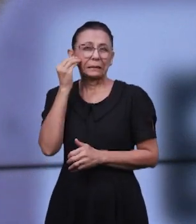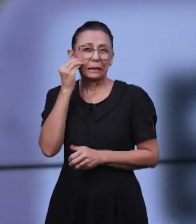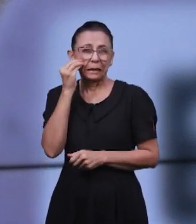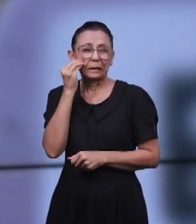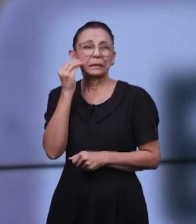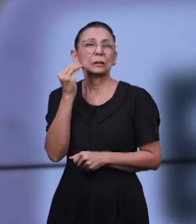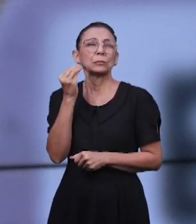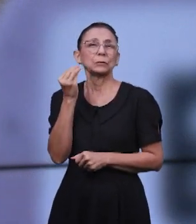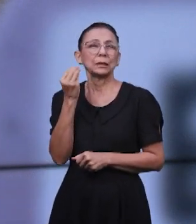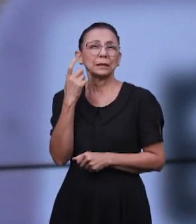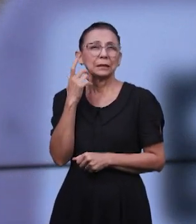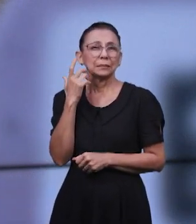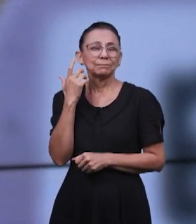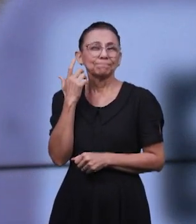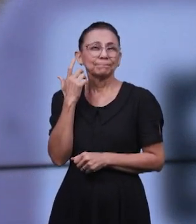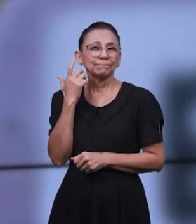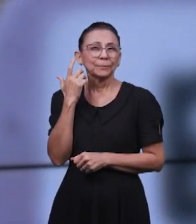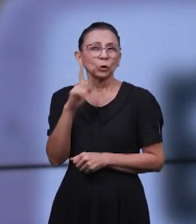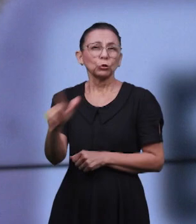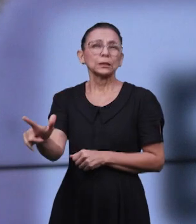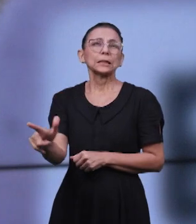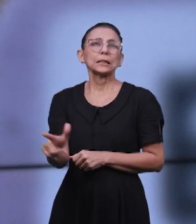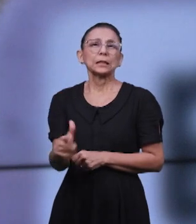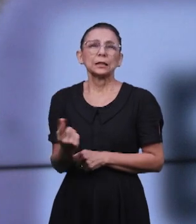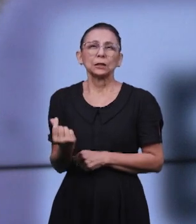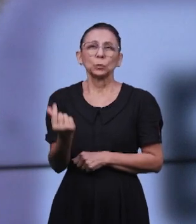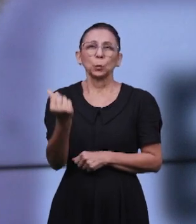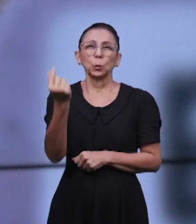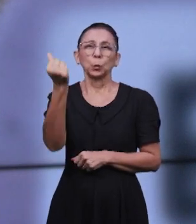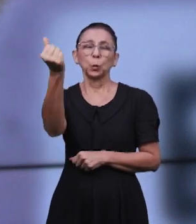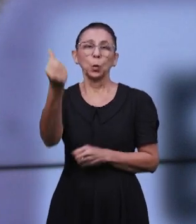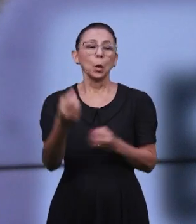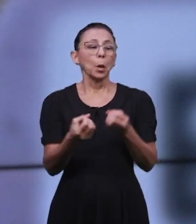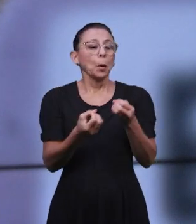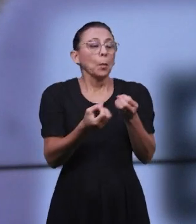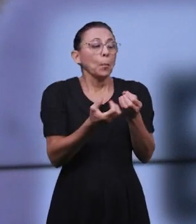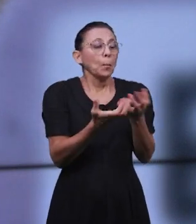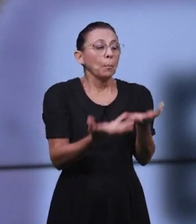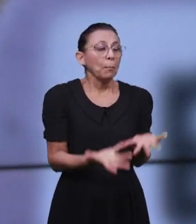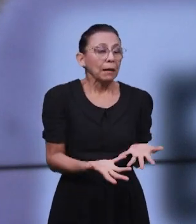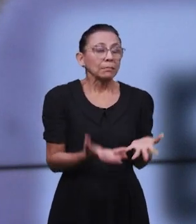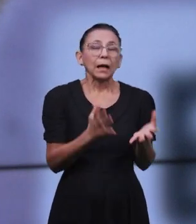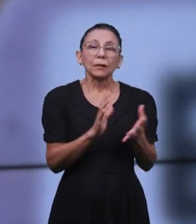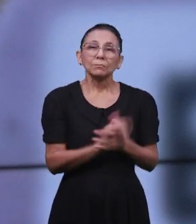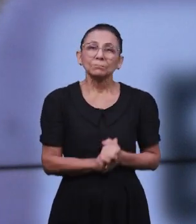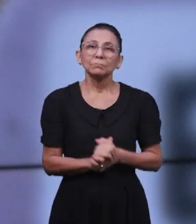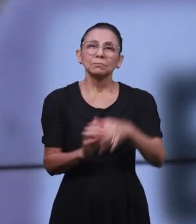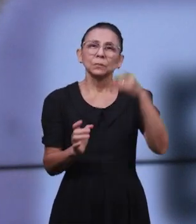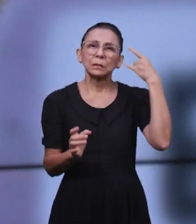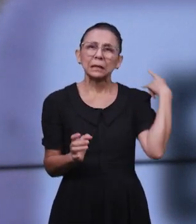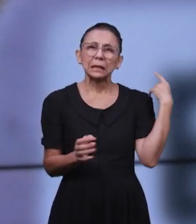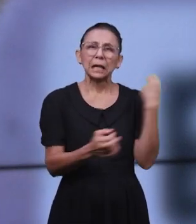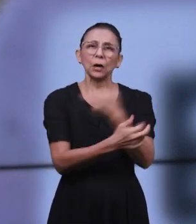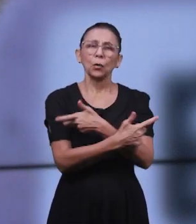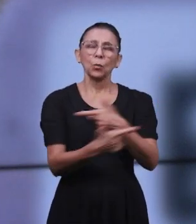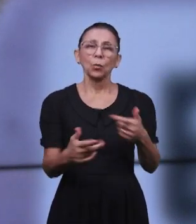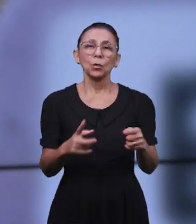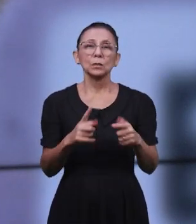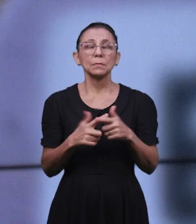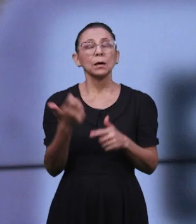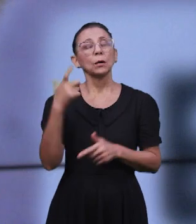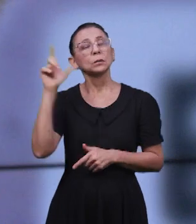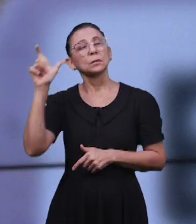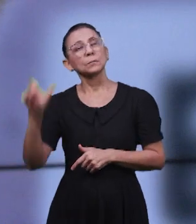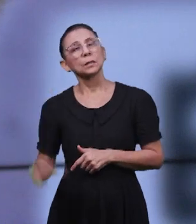donner le meilleur à eux du contexte matériel, ils pensent que juste l'amour est suffisant pour avoir une vie